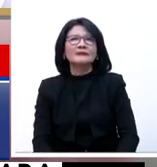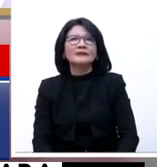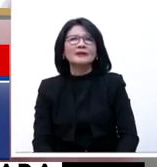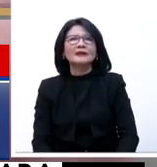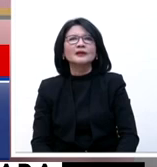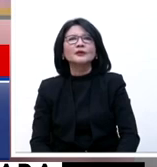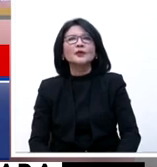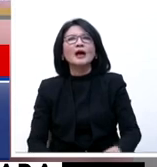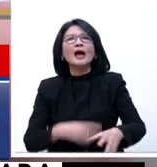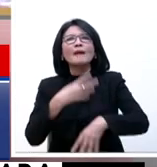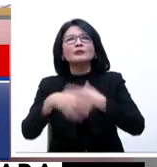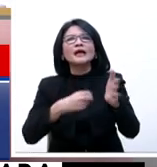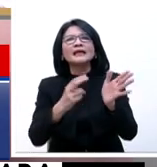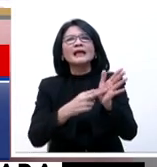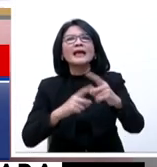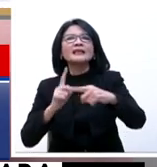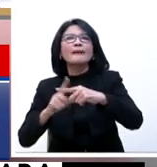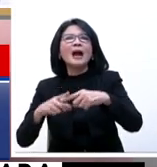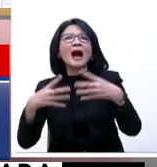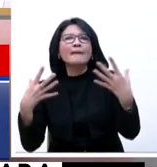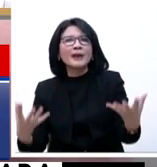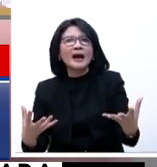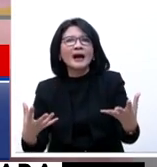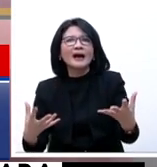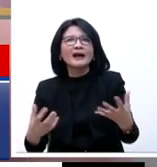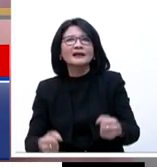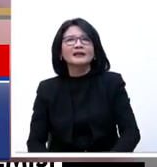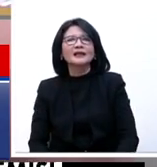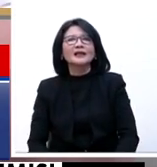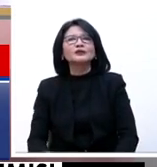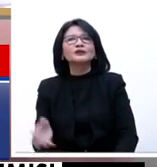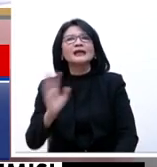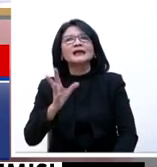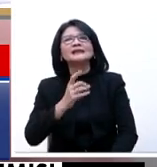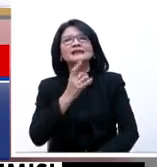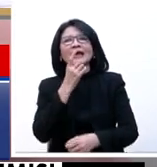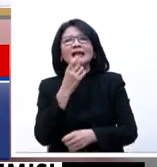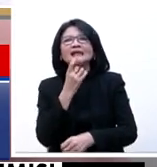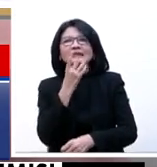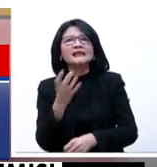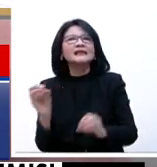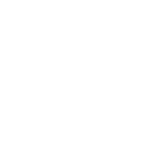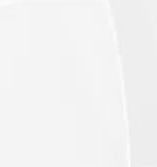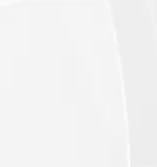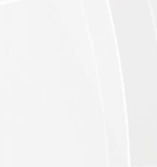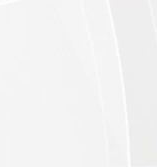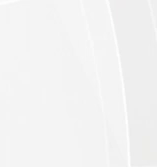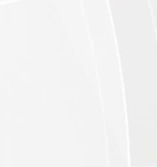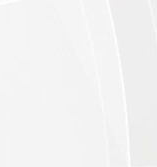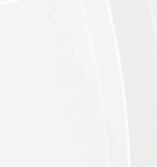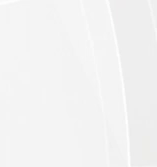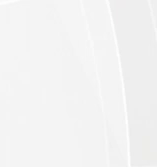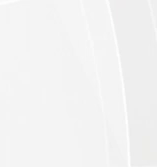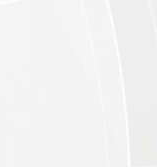Hilirisasi apa yang mau kita lakukan, sementara ilegal juga terus berlangsung lanjut. Demikian.